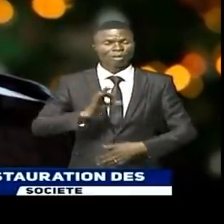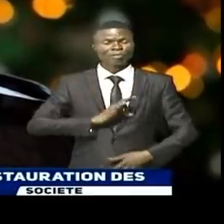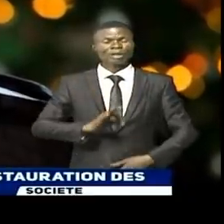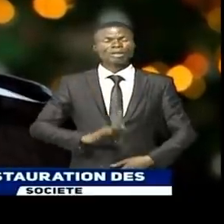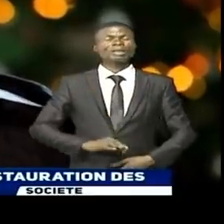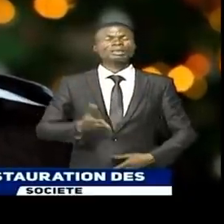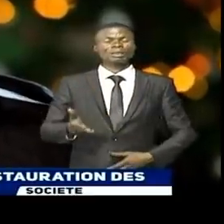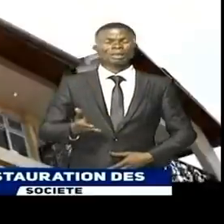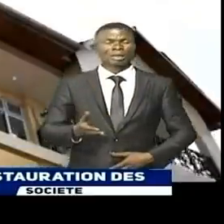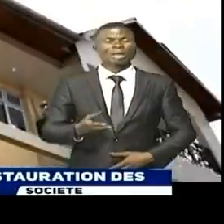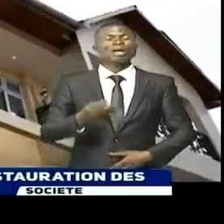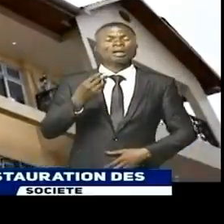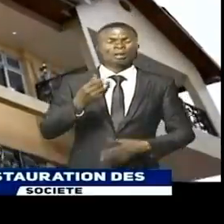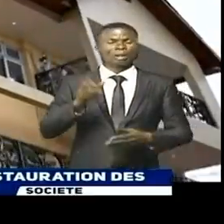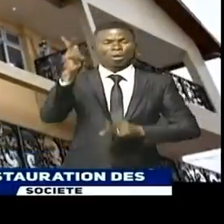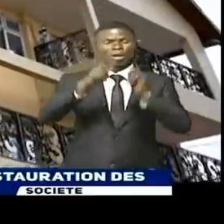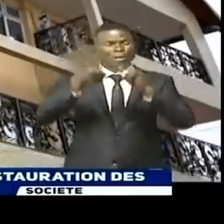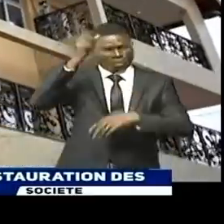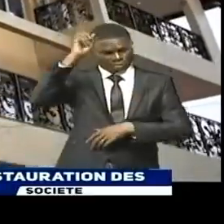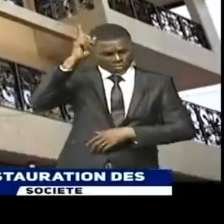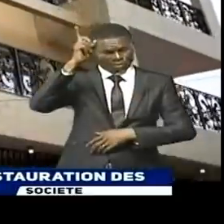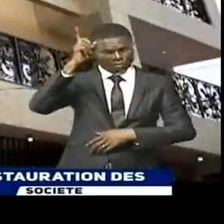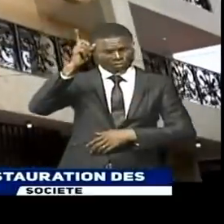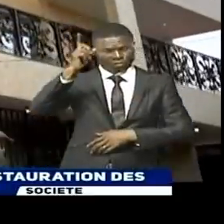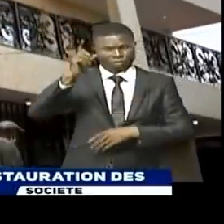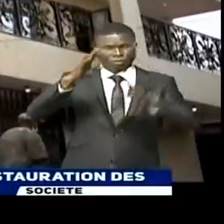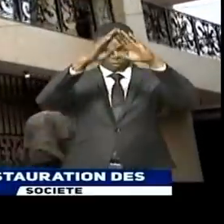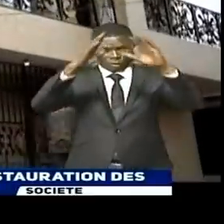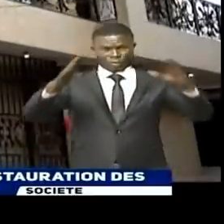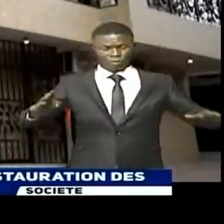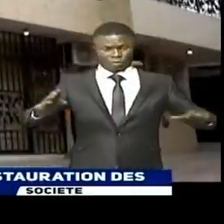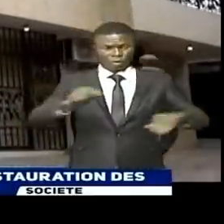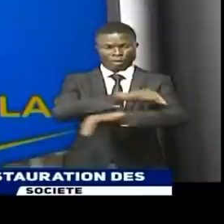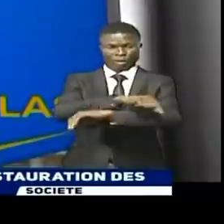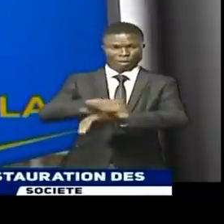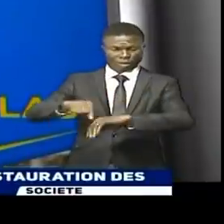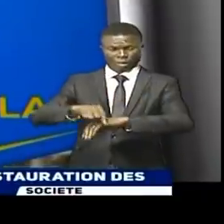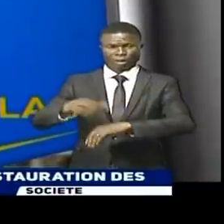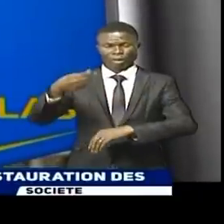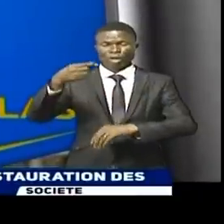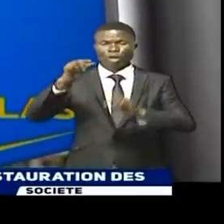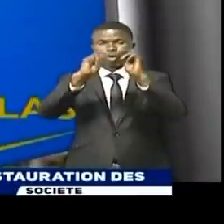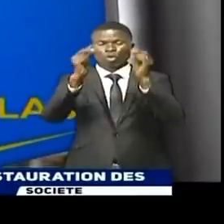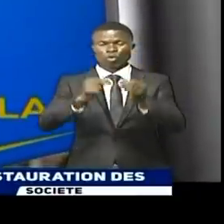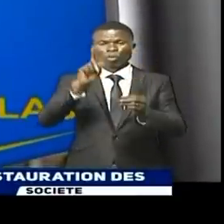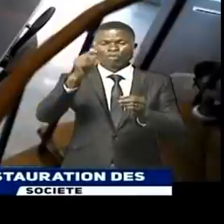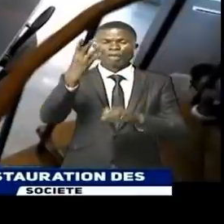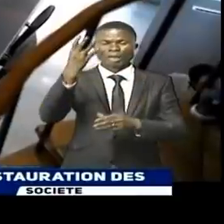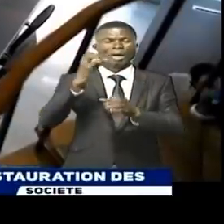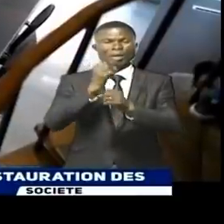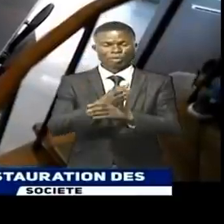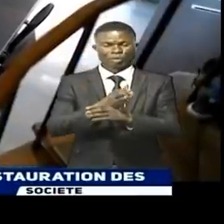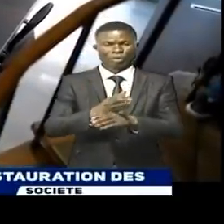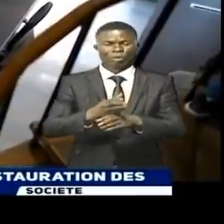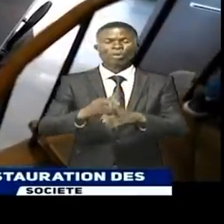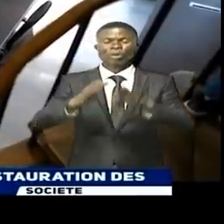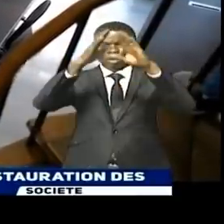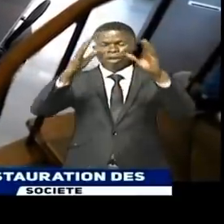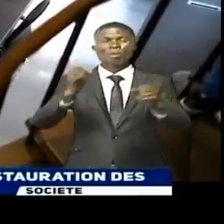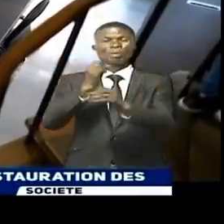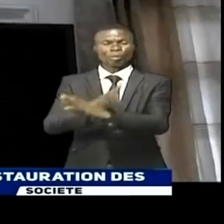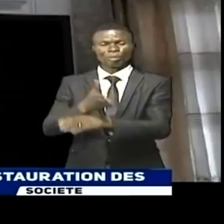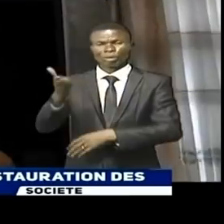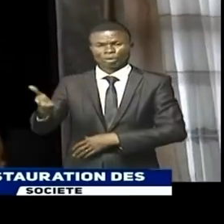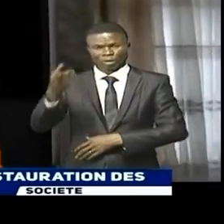société dit ils ont beau le peuple d'amour le bâtiment du siège de ge et 24 à ôta est prêt les locaux sont disponibles